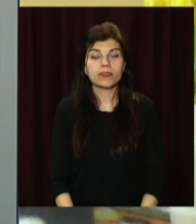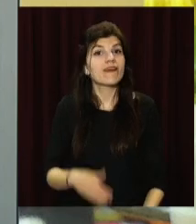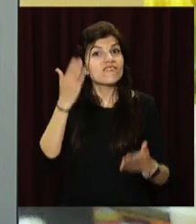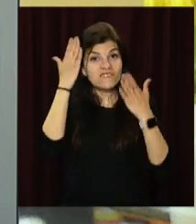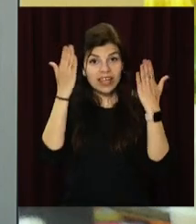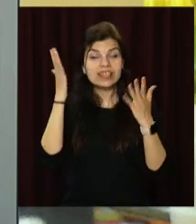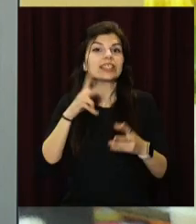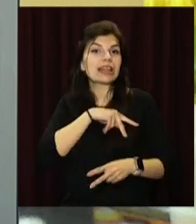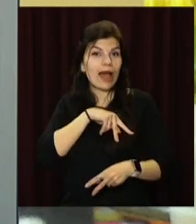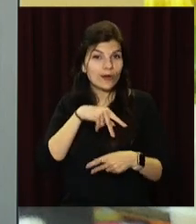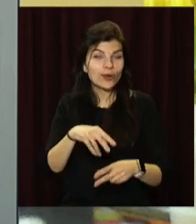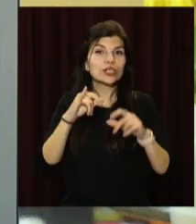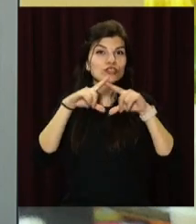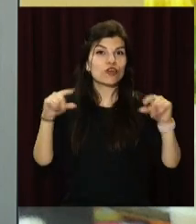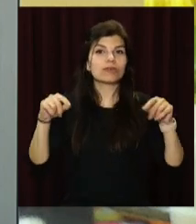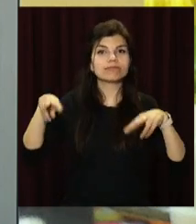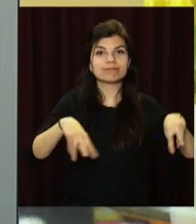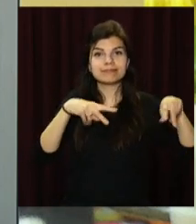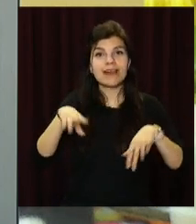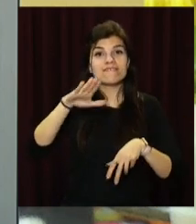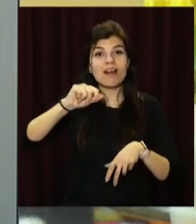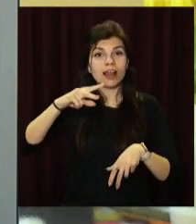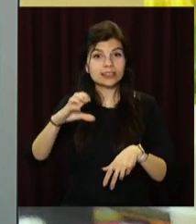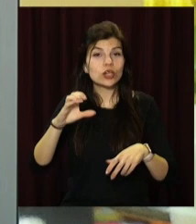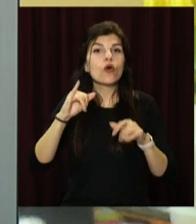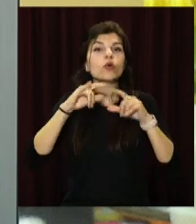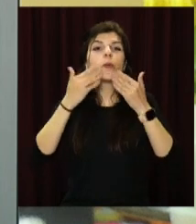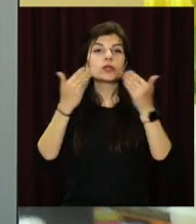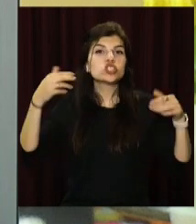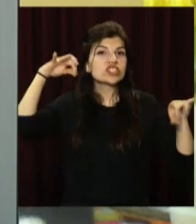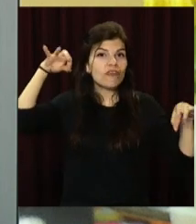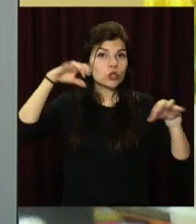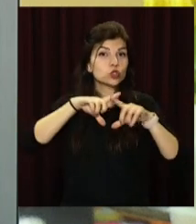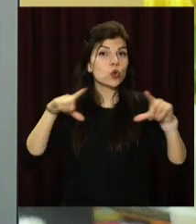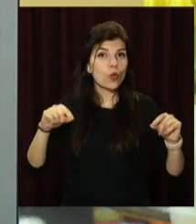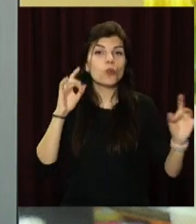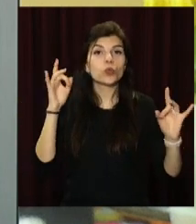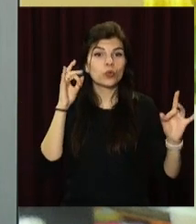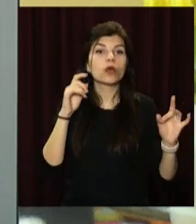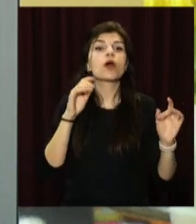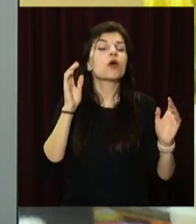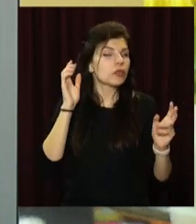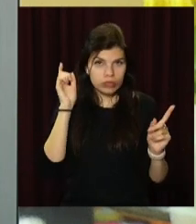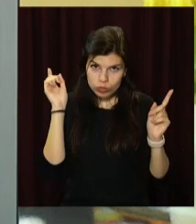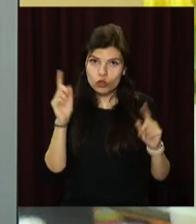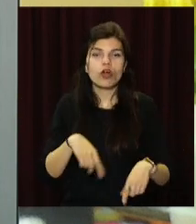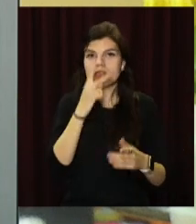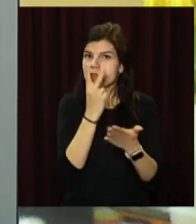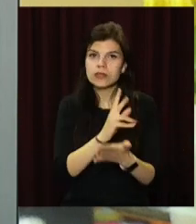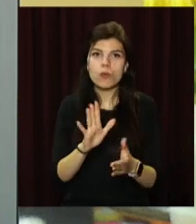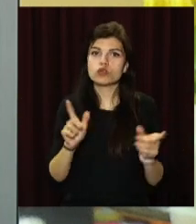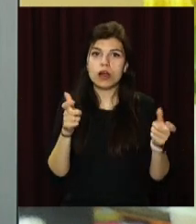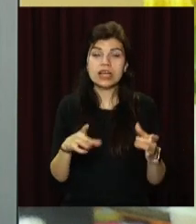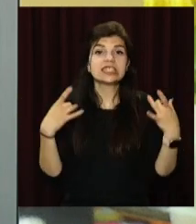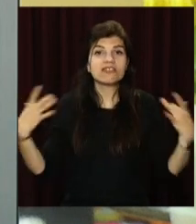Весело, з нагородами та шкільним вальсом останні дзвоники у школах Дніпропетровщини пролунають попри карантинні обмеження.